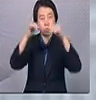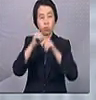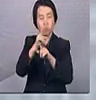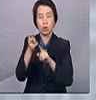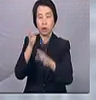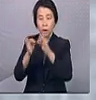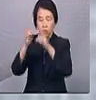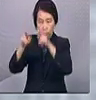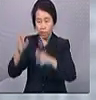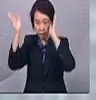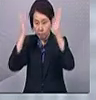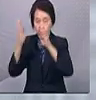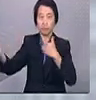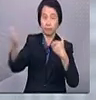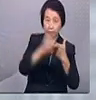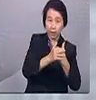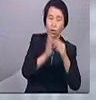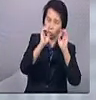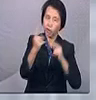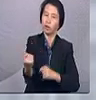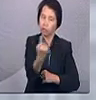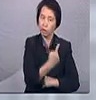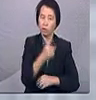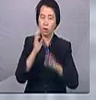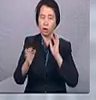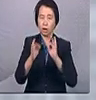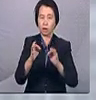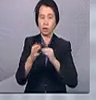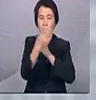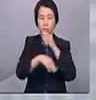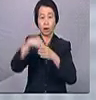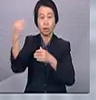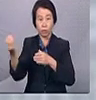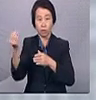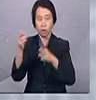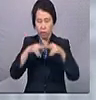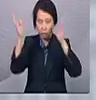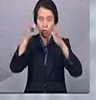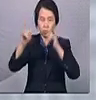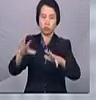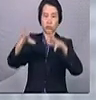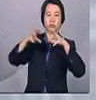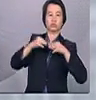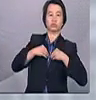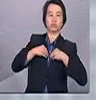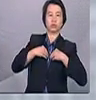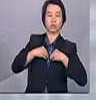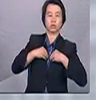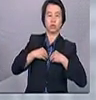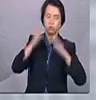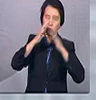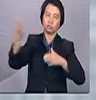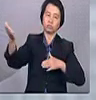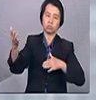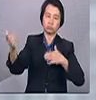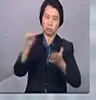negara asing, kita boleh deny term entry. Tetapi warga negara Malaysia, kita kena terima. Tetapi apa yang pasti ialah kita